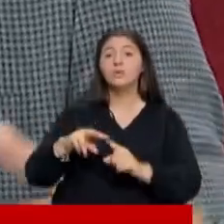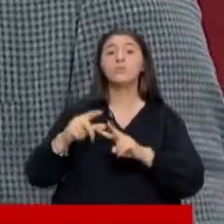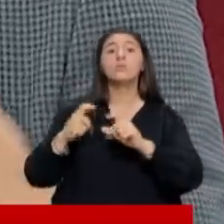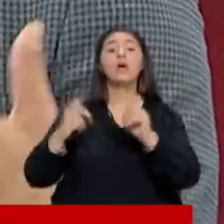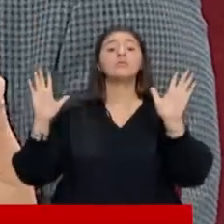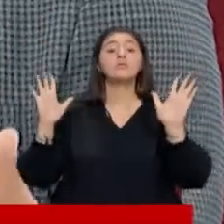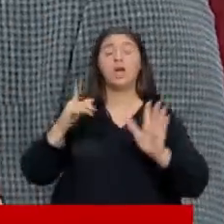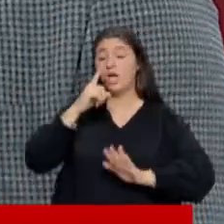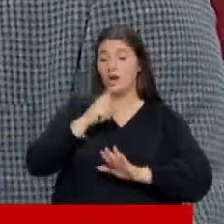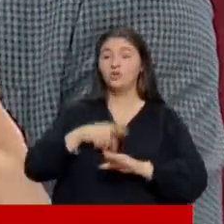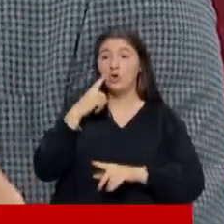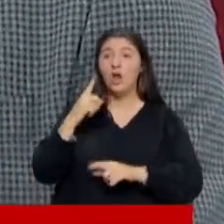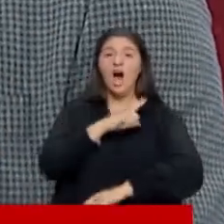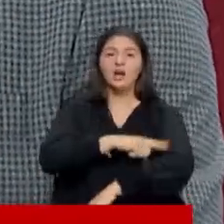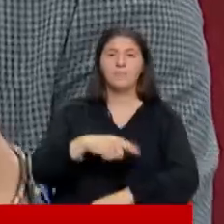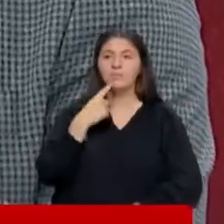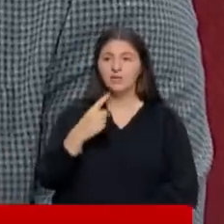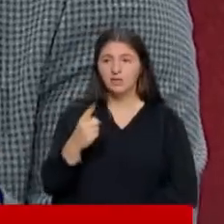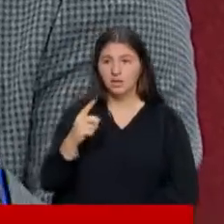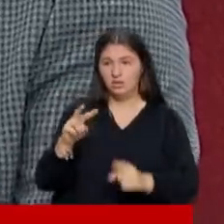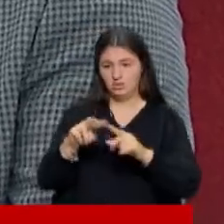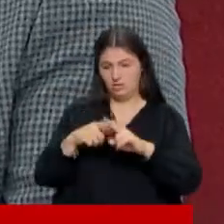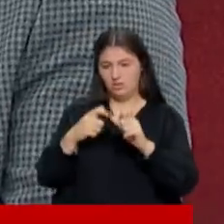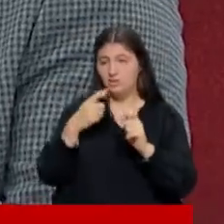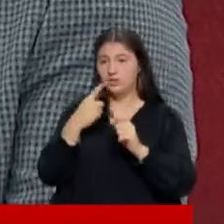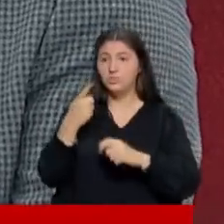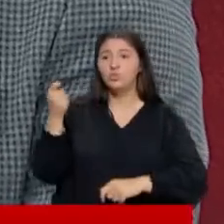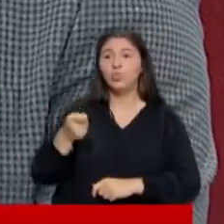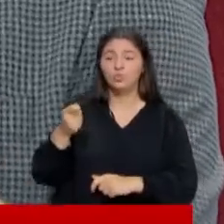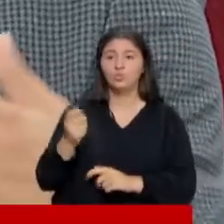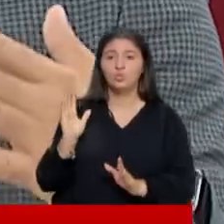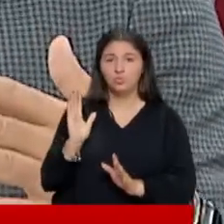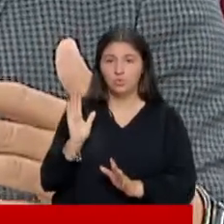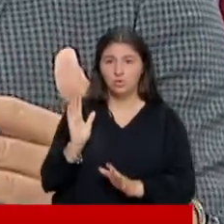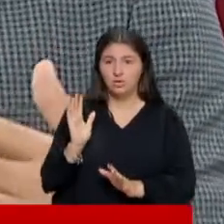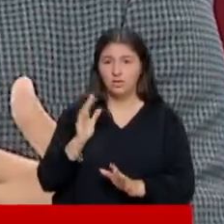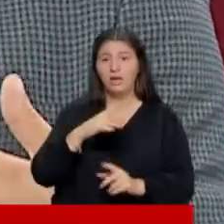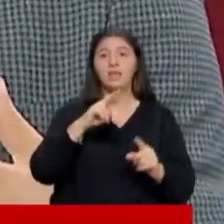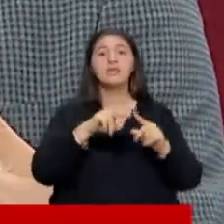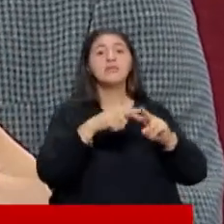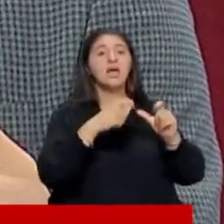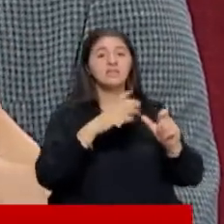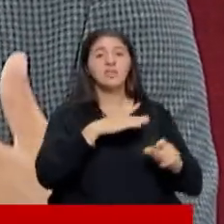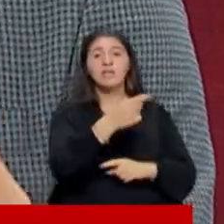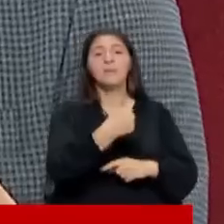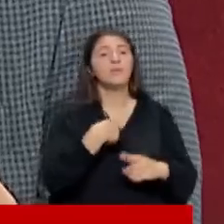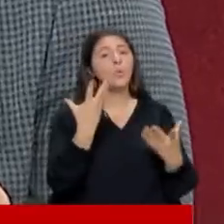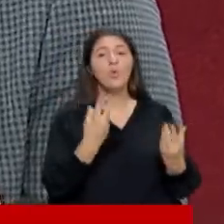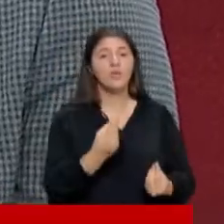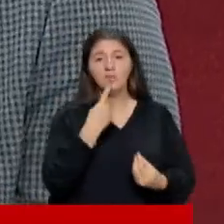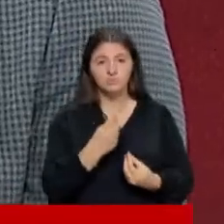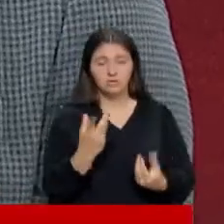Master dedi yani dinen haramdır yani Nas dediğin bir şey zorunluluk varken sana bana ne oluyor demişti Evet